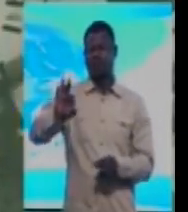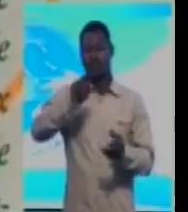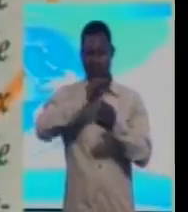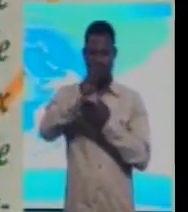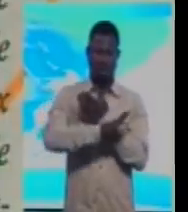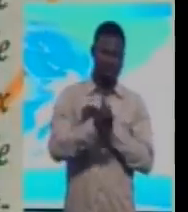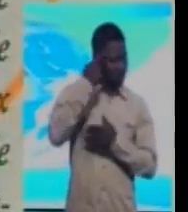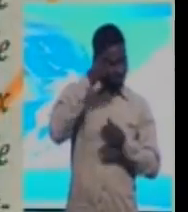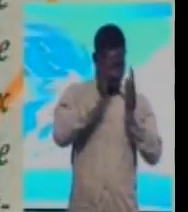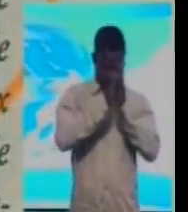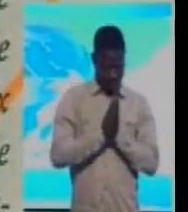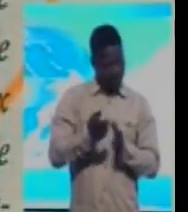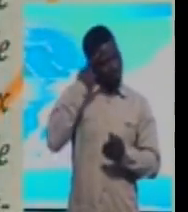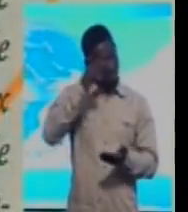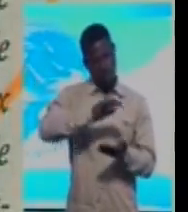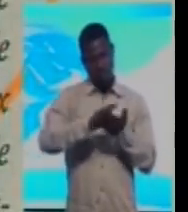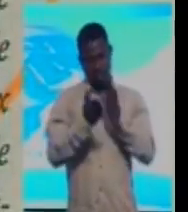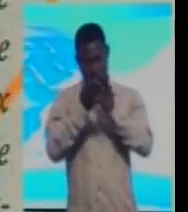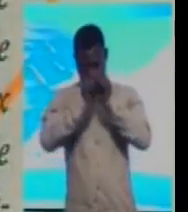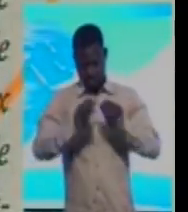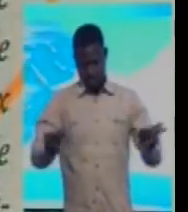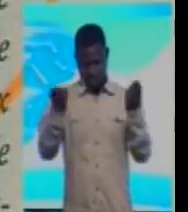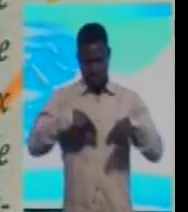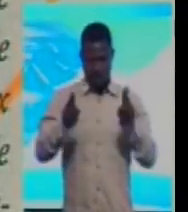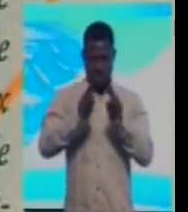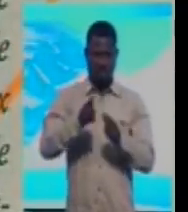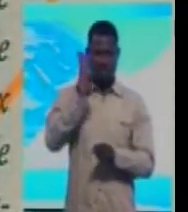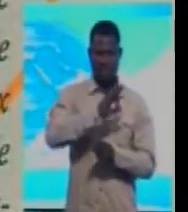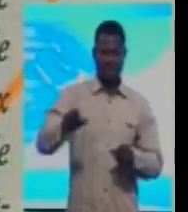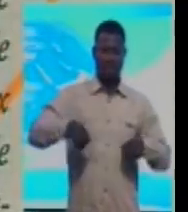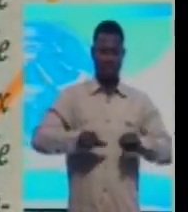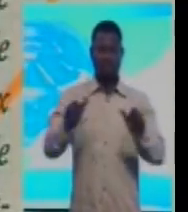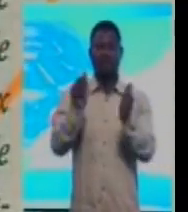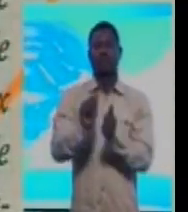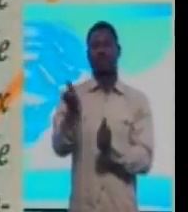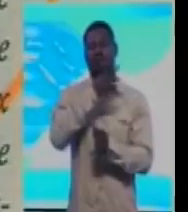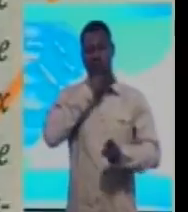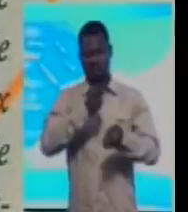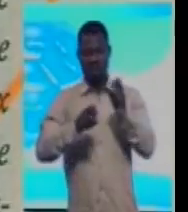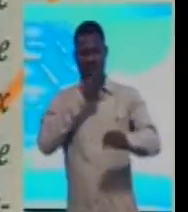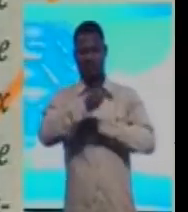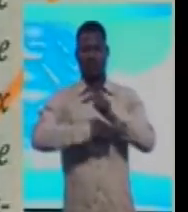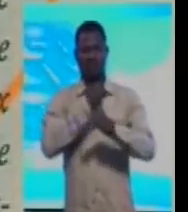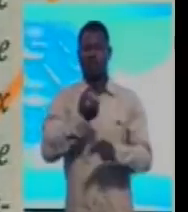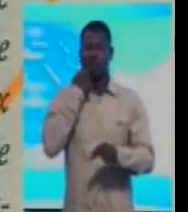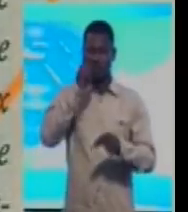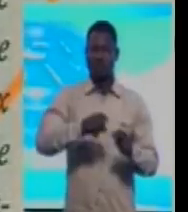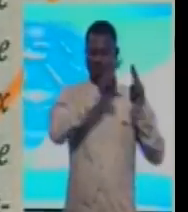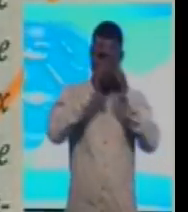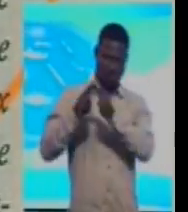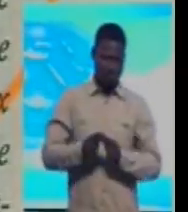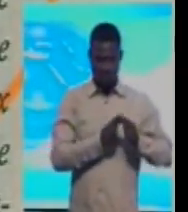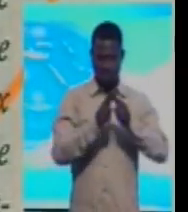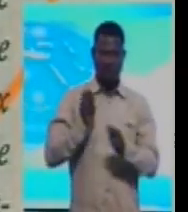Burkina. Le journal poursuit en rapportant les propos des Zef. C'est une question nationale qui exige l'union sacrée et nous